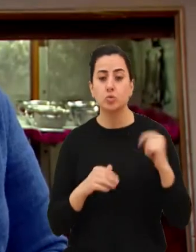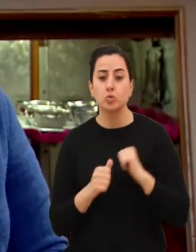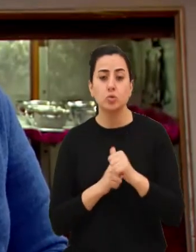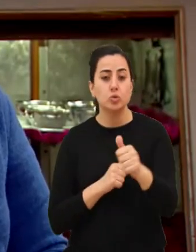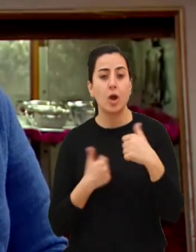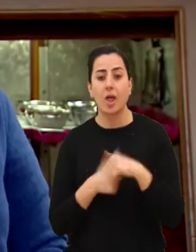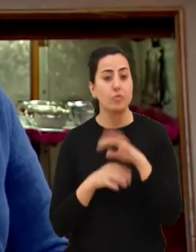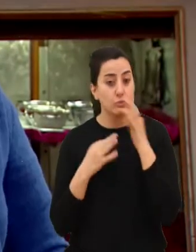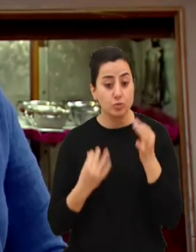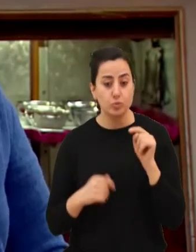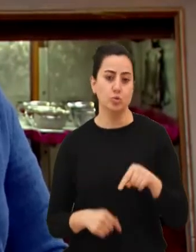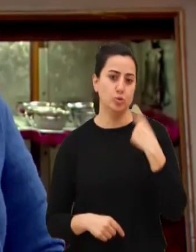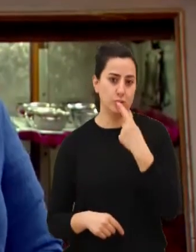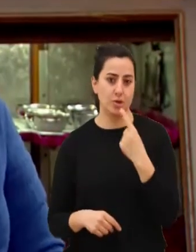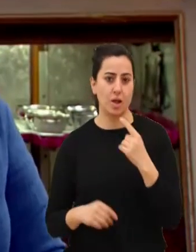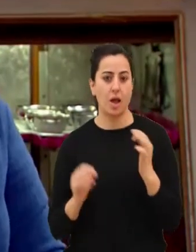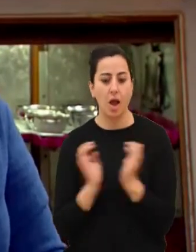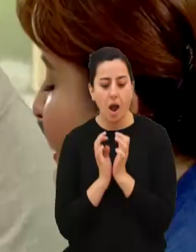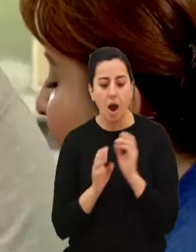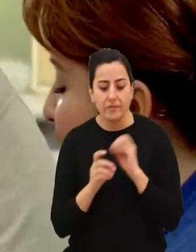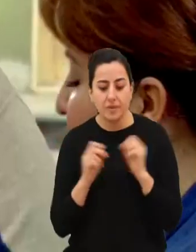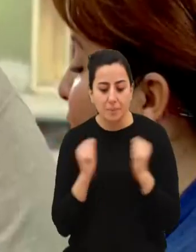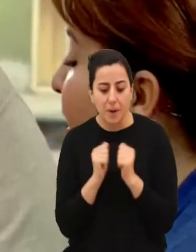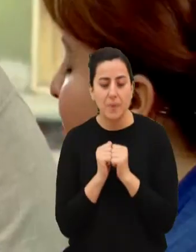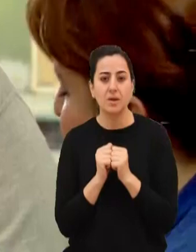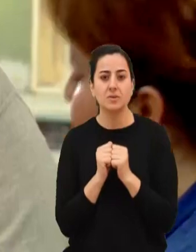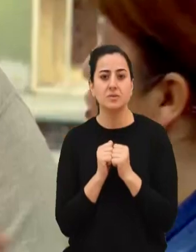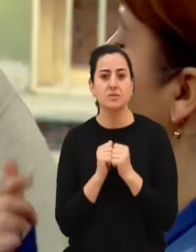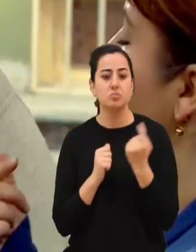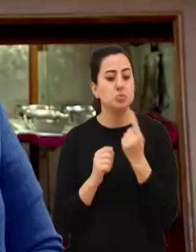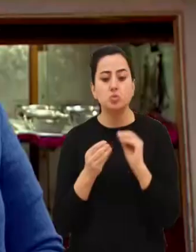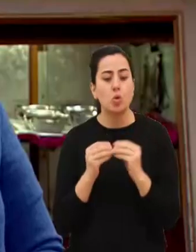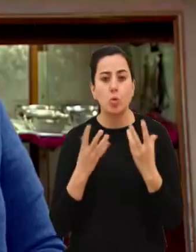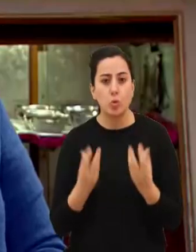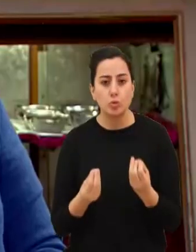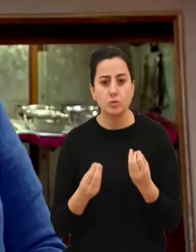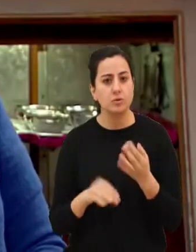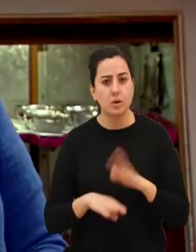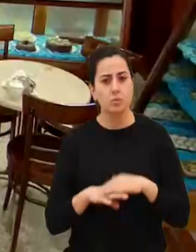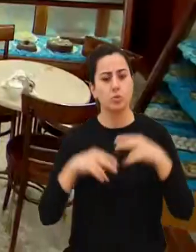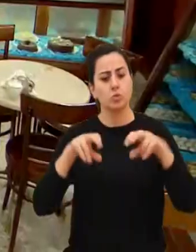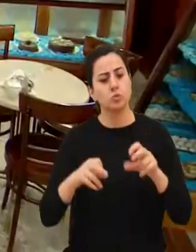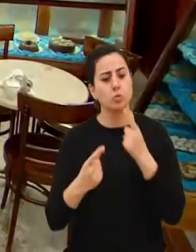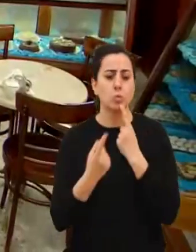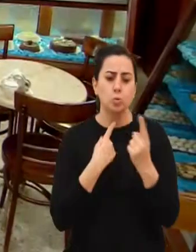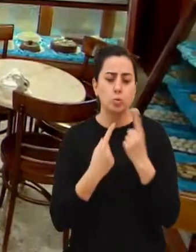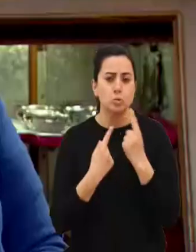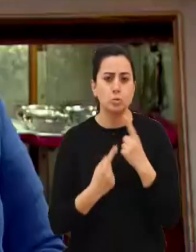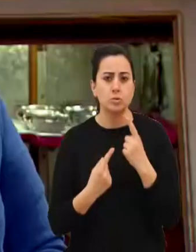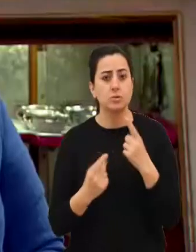zamandır evliyiz? İşte bu yüzden. Aynı evdeyiz. Aynı böyle bir şey sorun olduğu zaman ne yapıyoruz? Oturuyoruz,